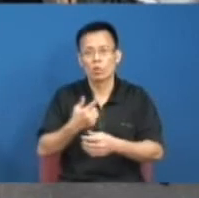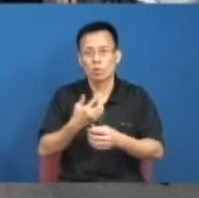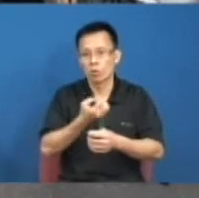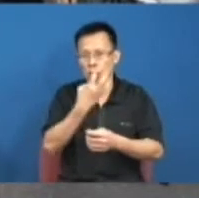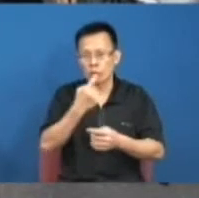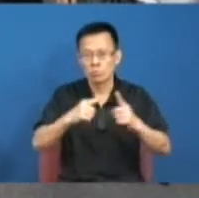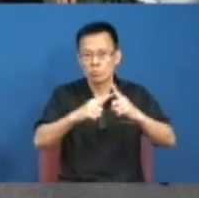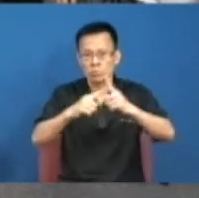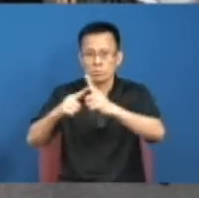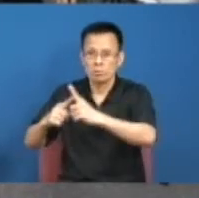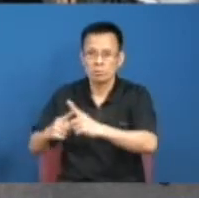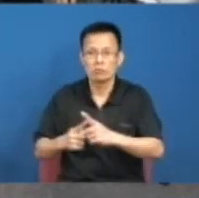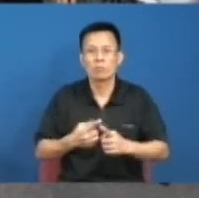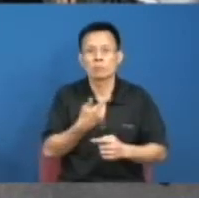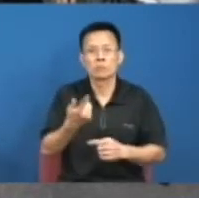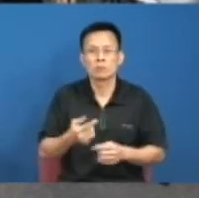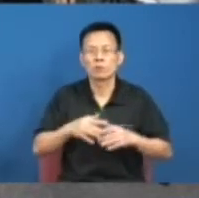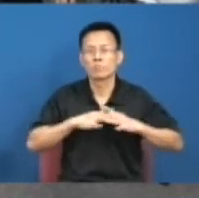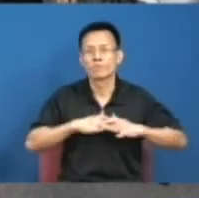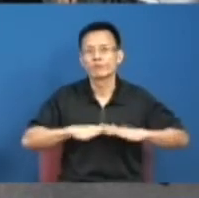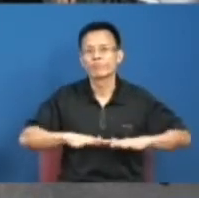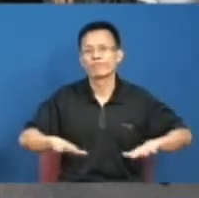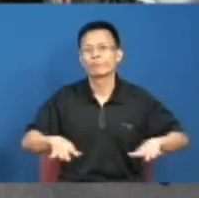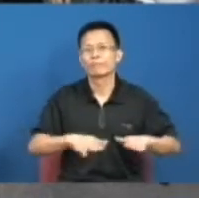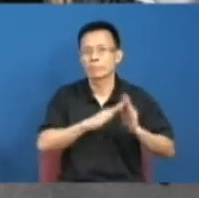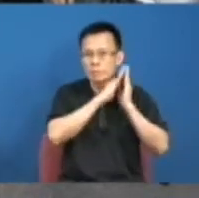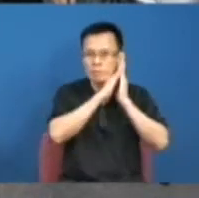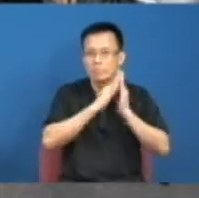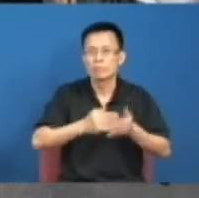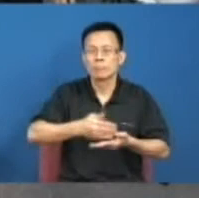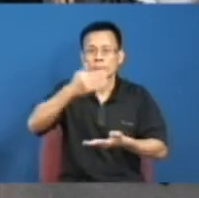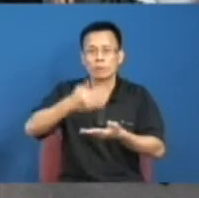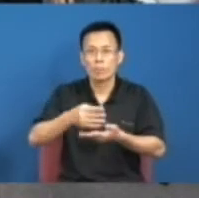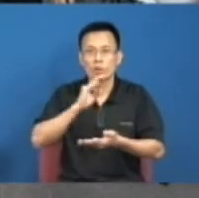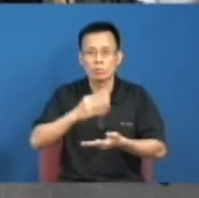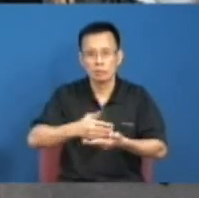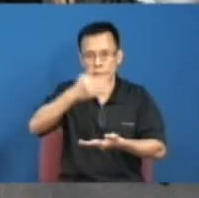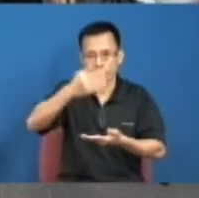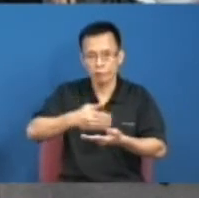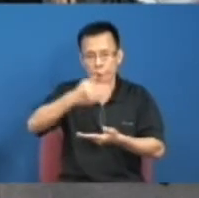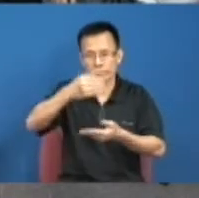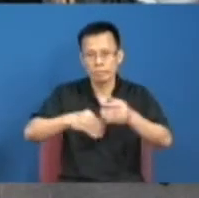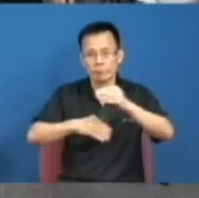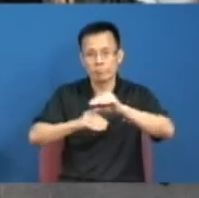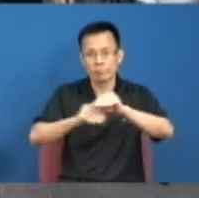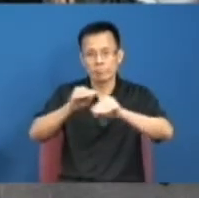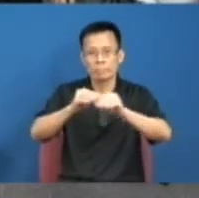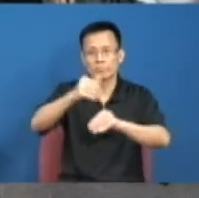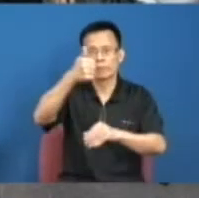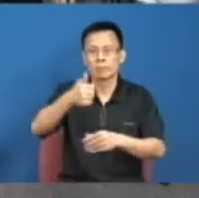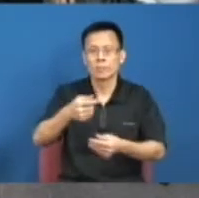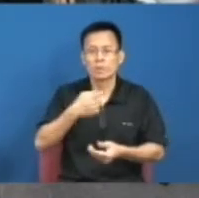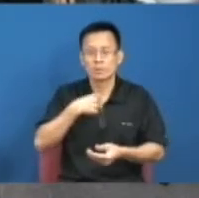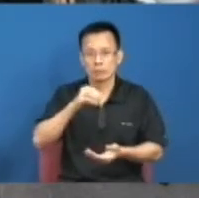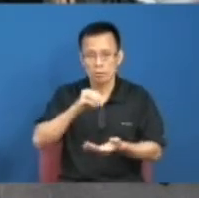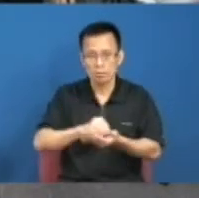實都希望即係能夠安居樂業啦。嗱，如果一個物業起得好之後，可能你亦都即係要定